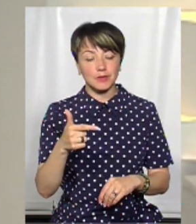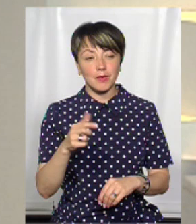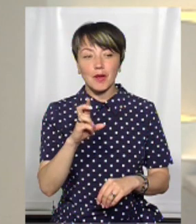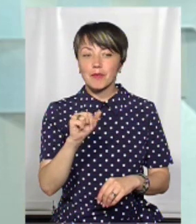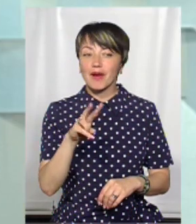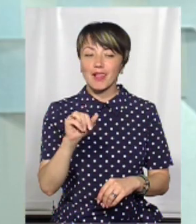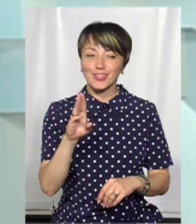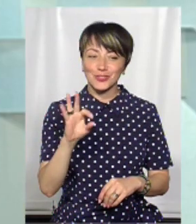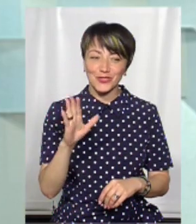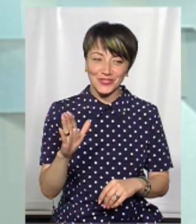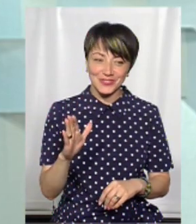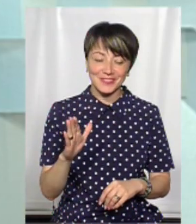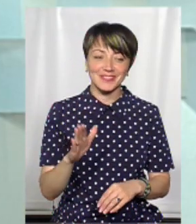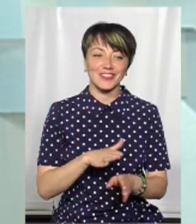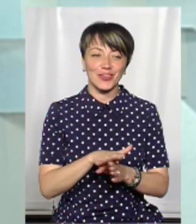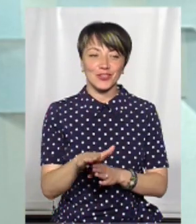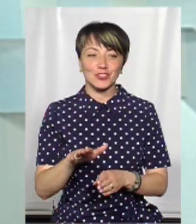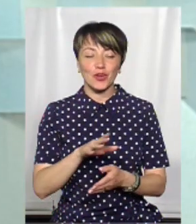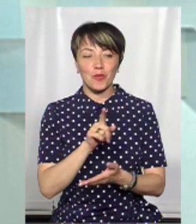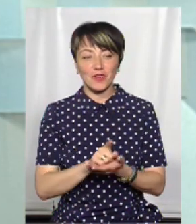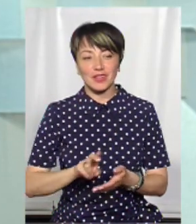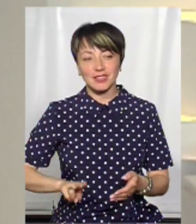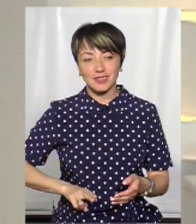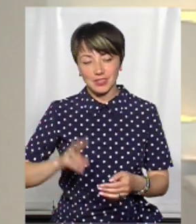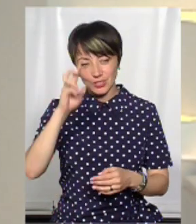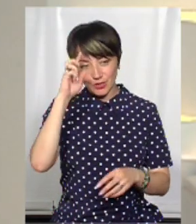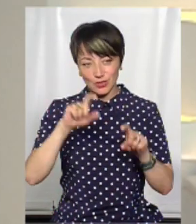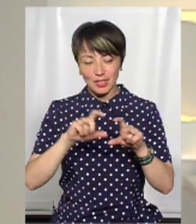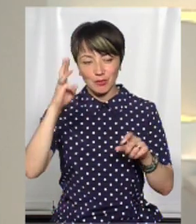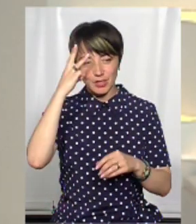Олег Балашов. Так, Олег Балашов, виконуючий директора державної установи